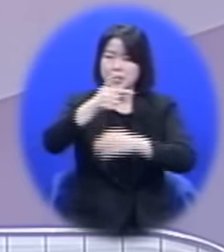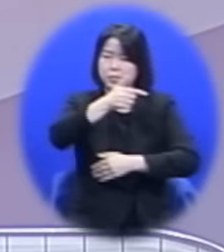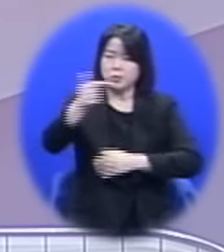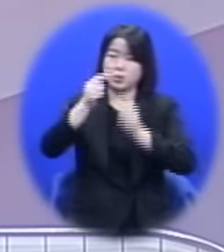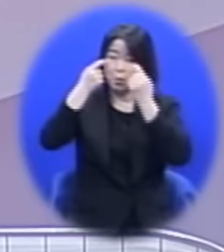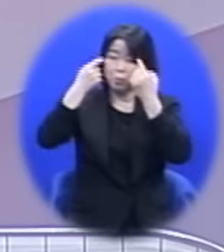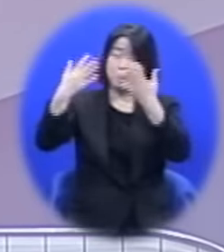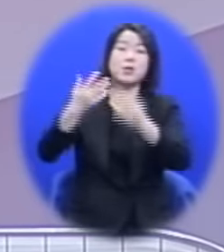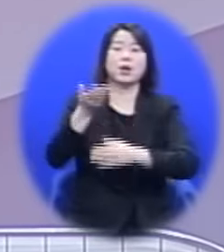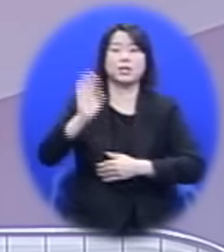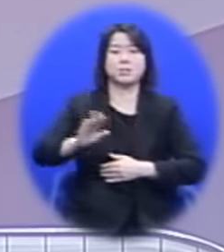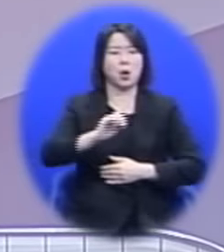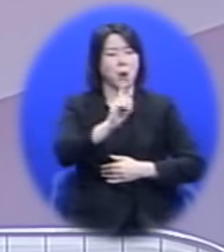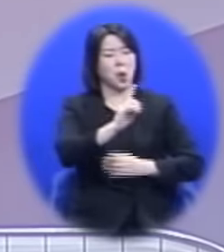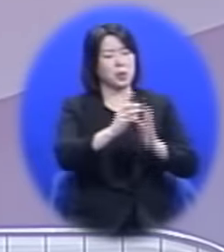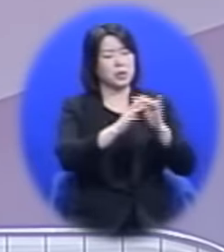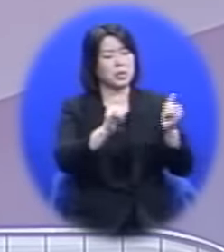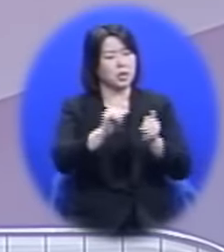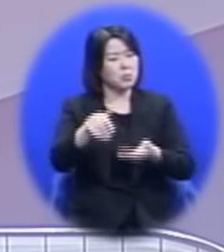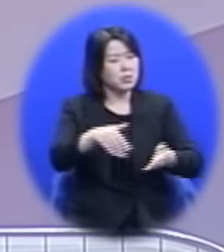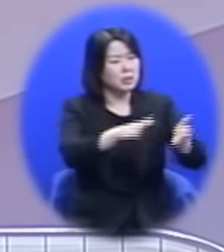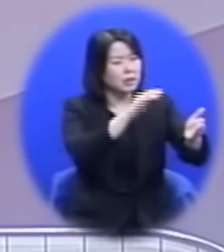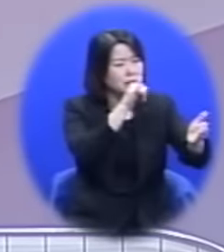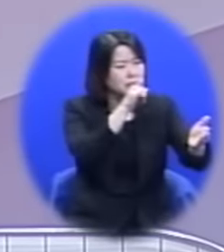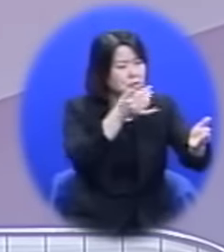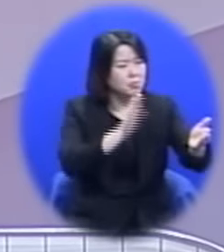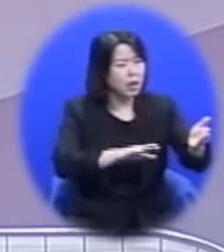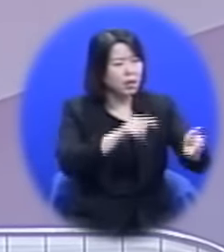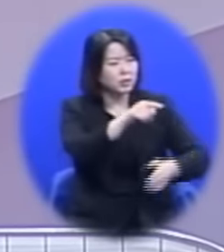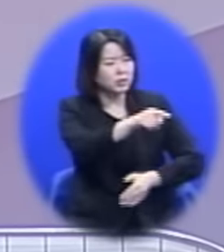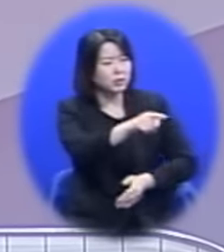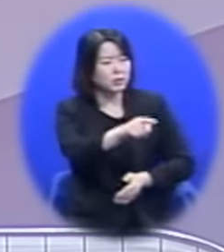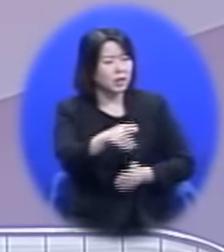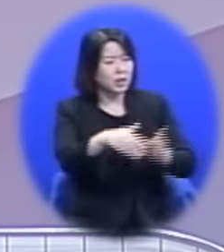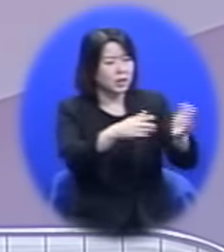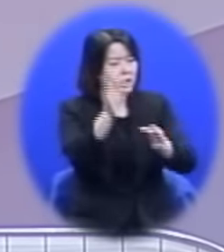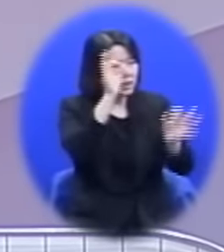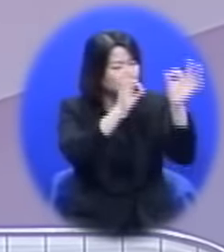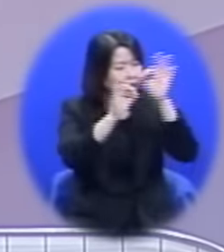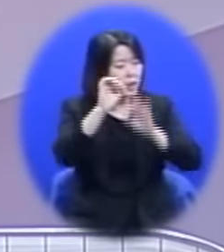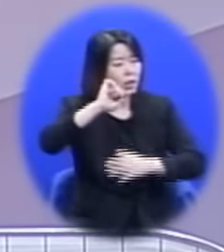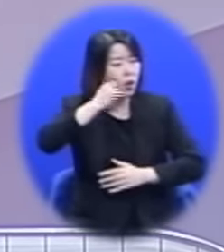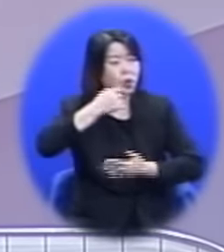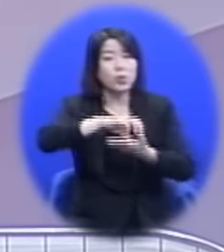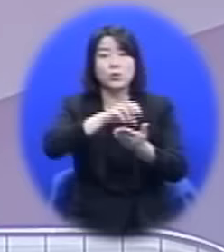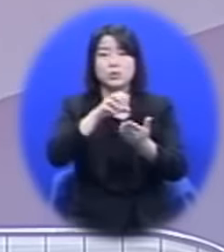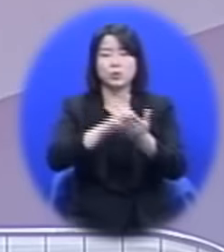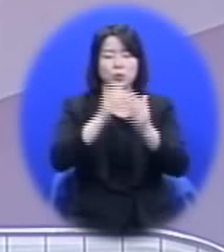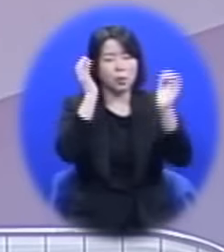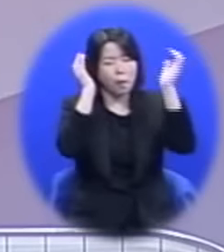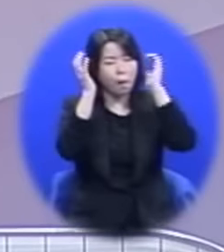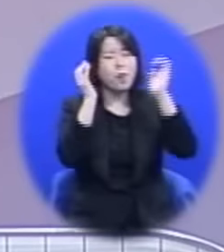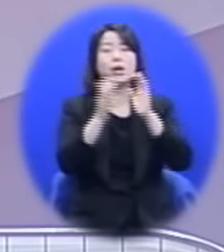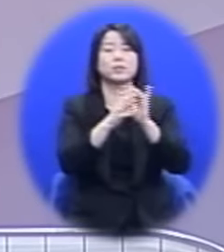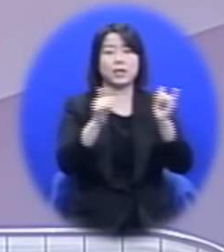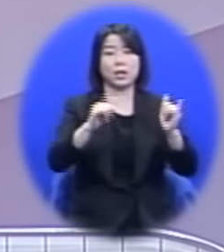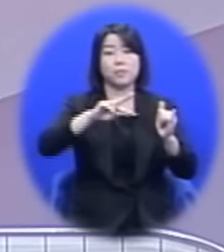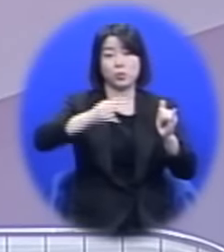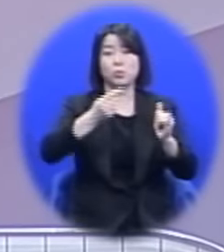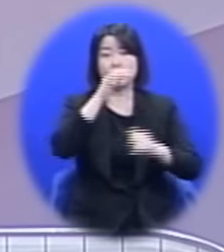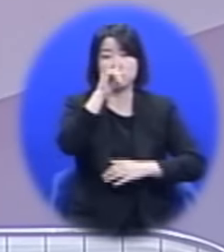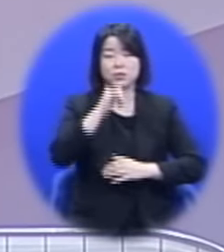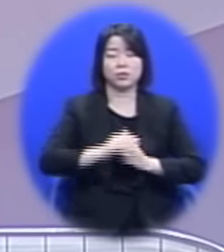하면 어떤 사람은 길은 있기는 있는데 그 길을 찾아보기가 어려울 정도로 혼란스러운 분도 있는